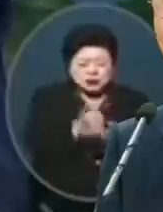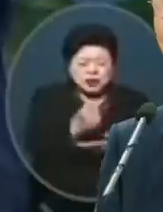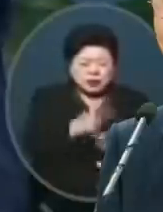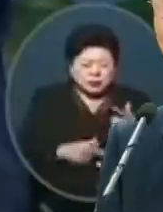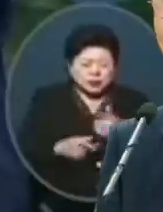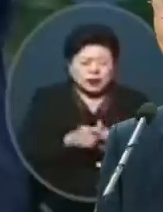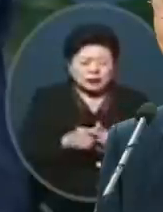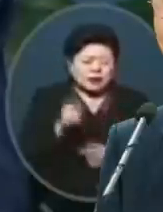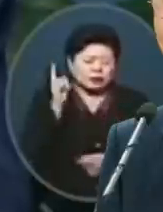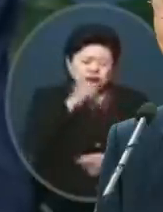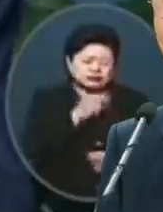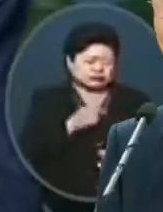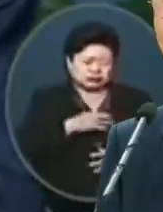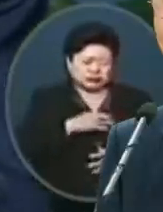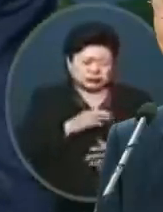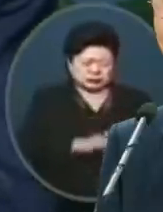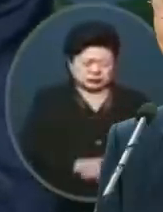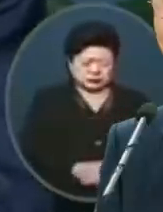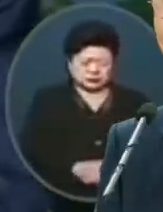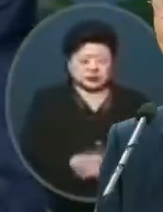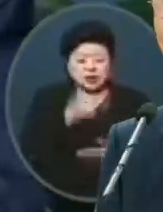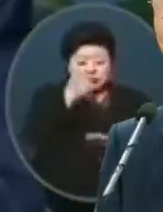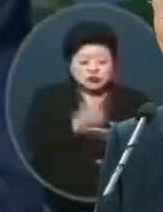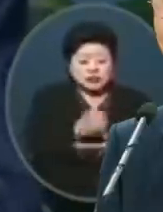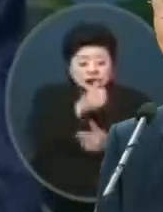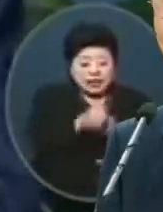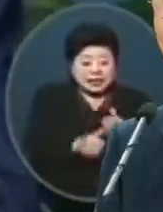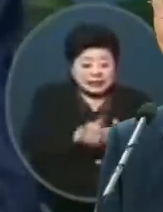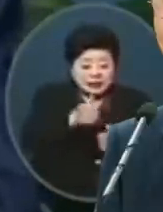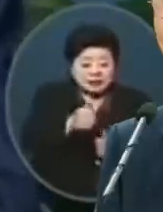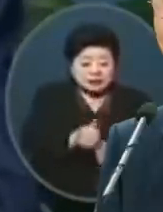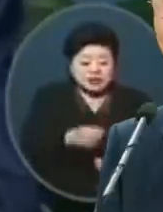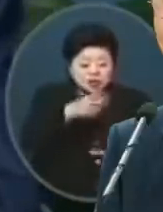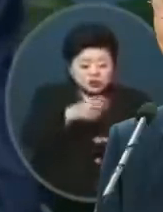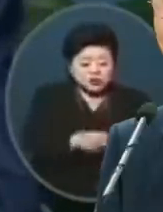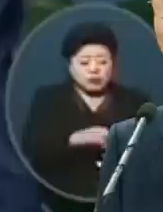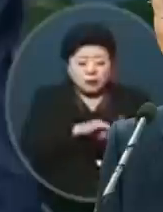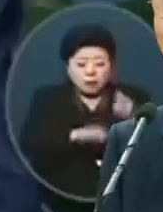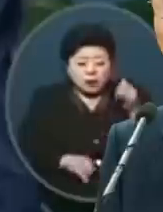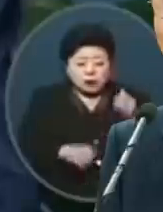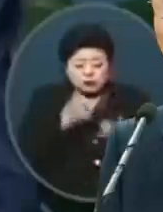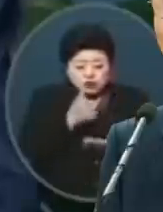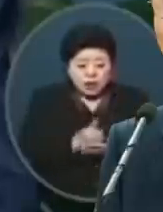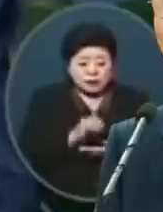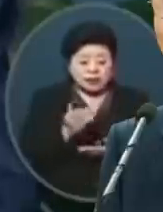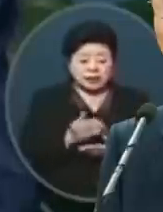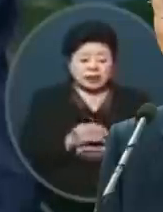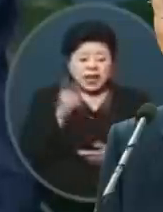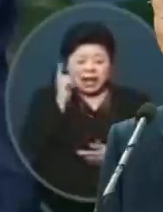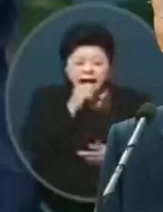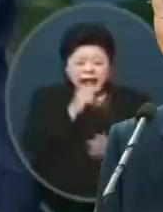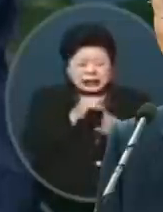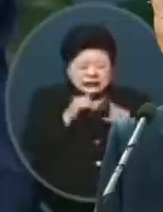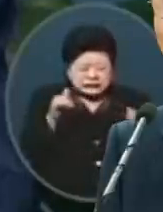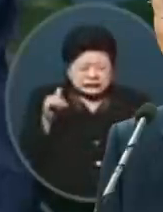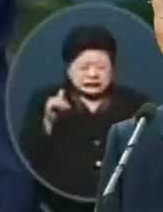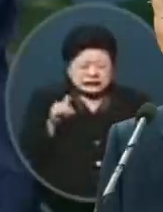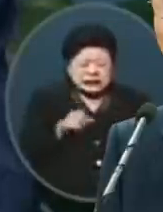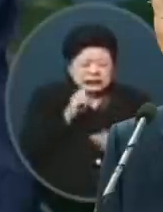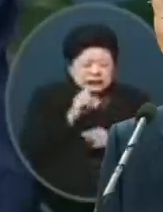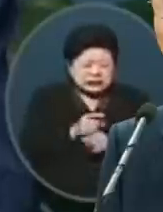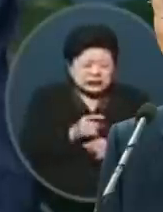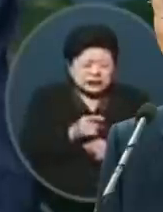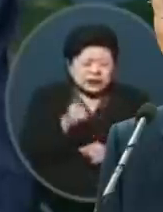더 무서운 것입니다. 죄는 하나님의 율법을 어기면 죄인이 되지만 악인은 그 성격